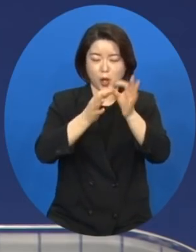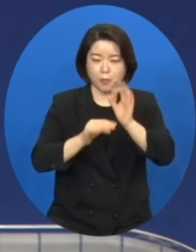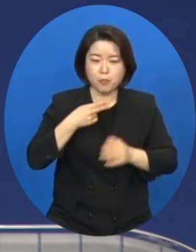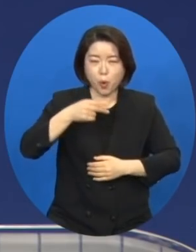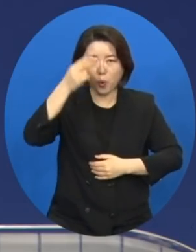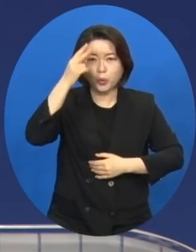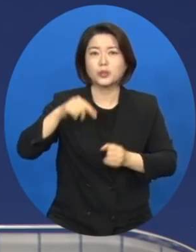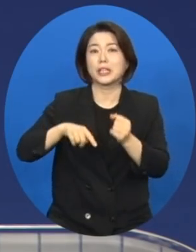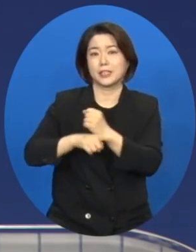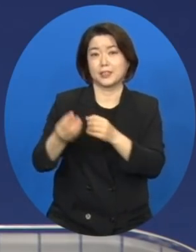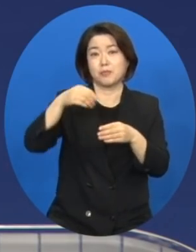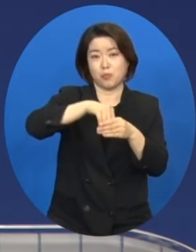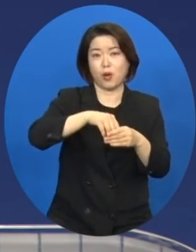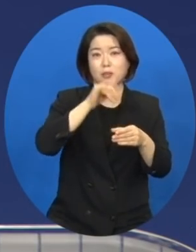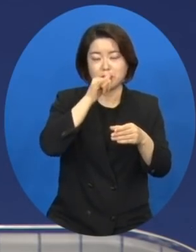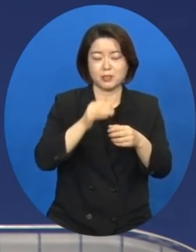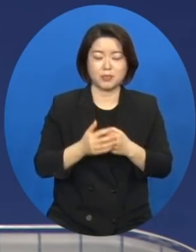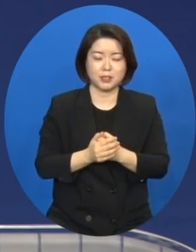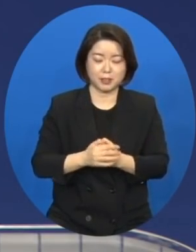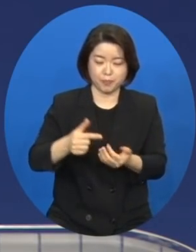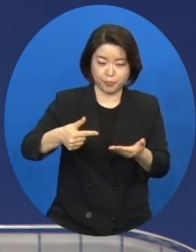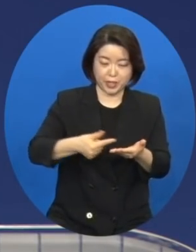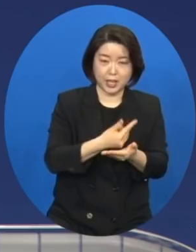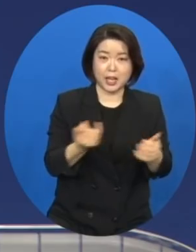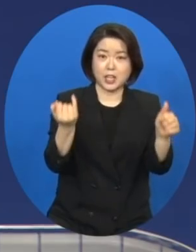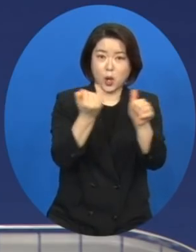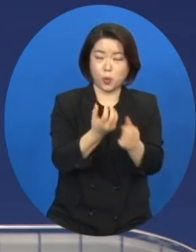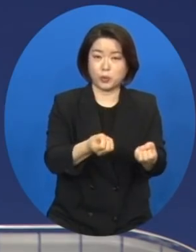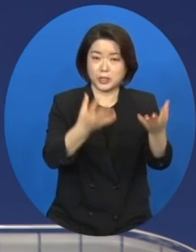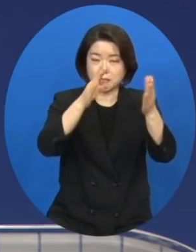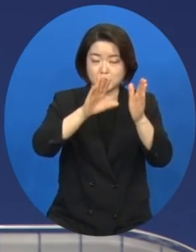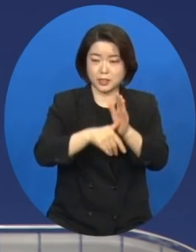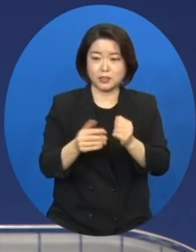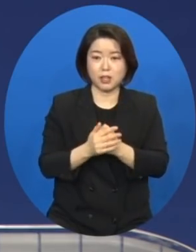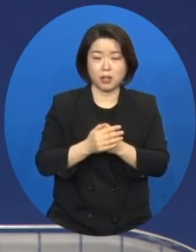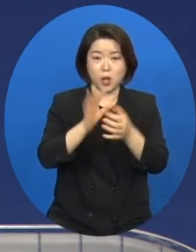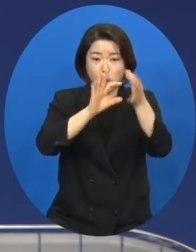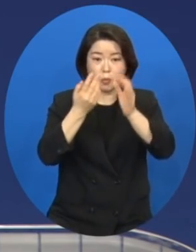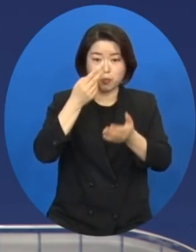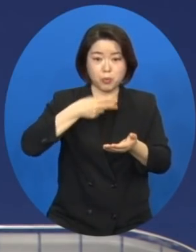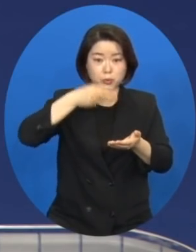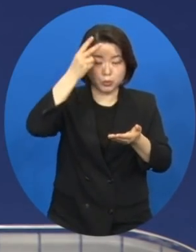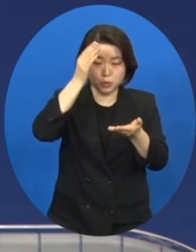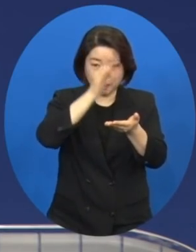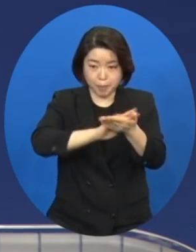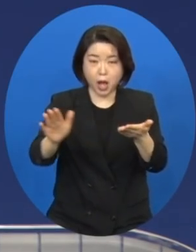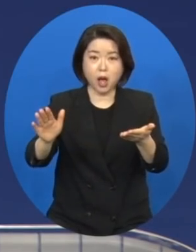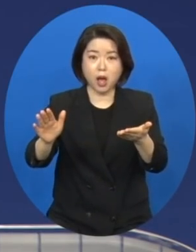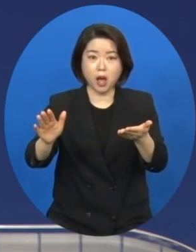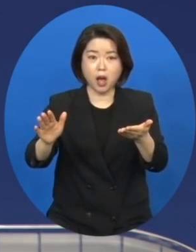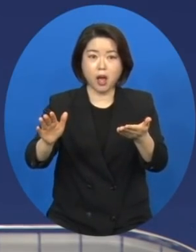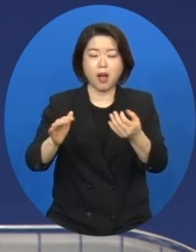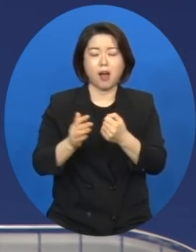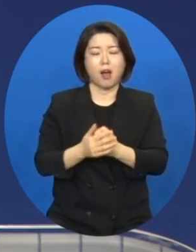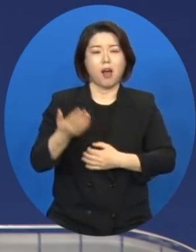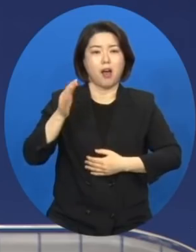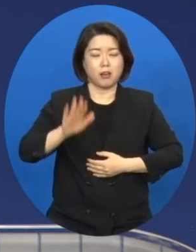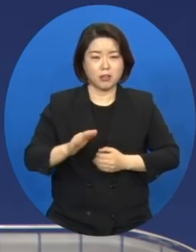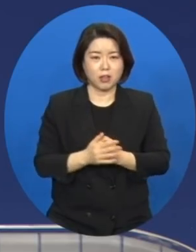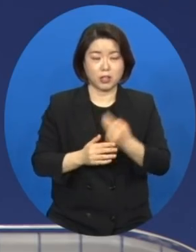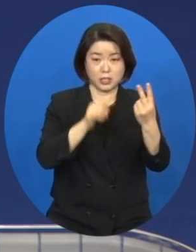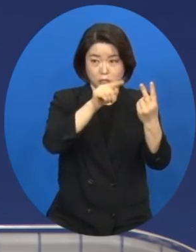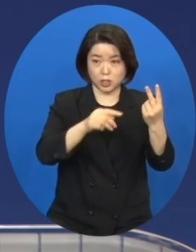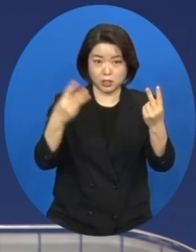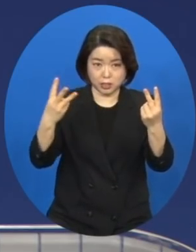그런데 이 가나의 혼인잔치에서 이 포도주가 어떻게 된 거예요? 떨어진 겁니다. 3절에 그런데 포도주가 떨어지니